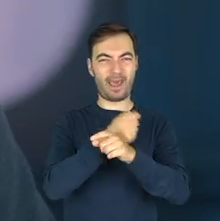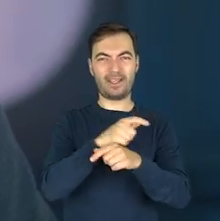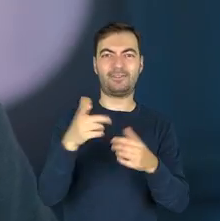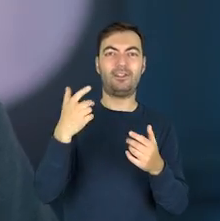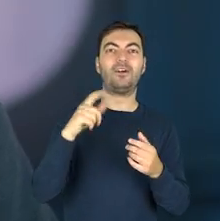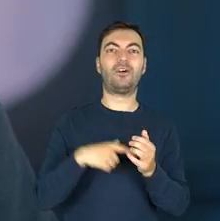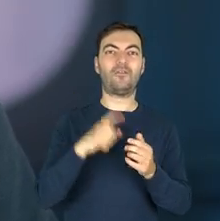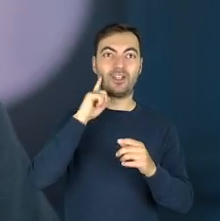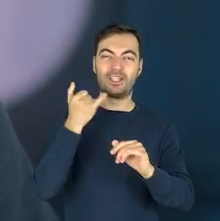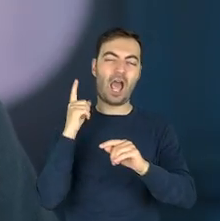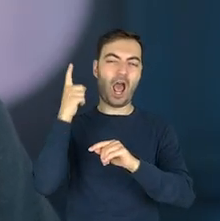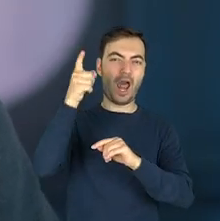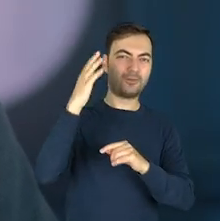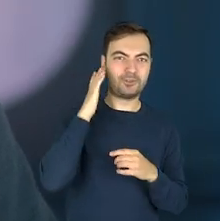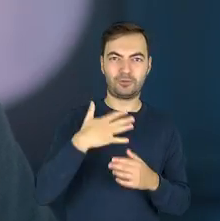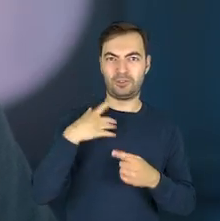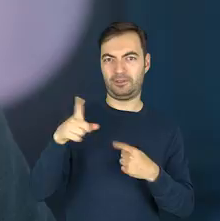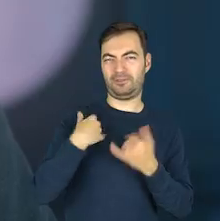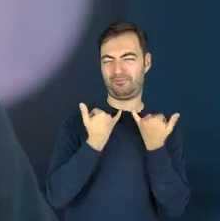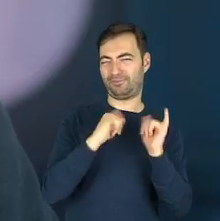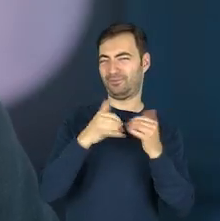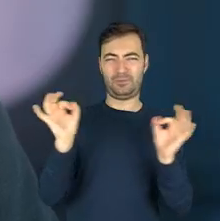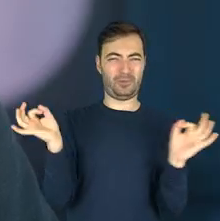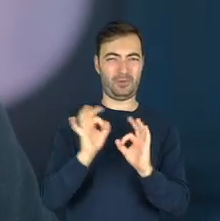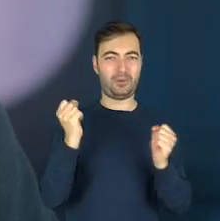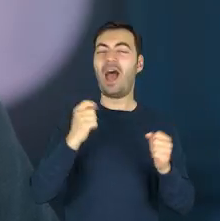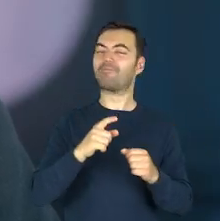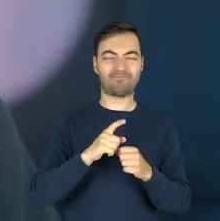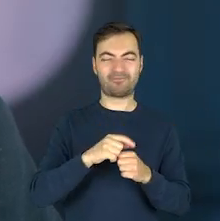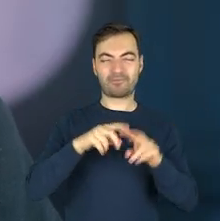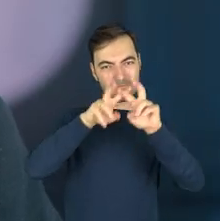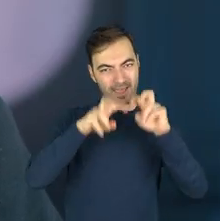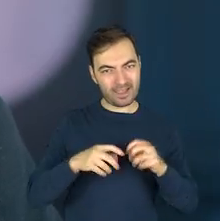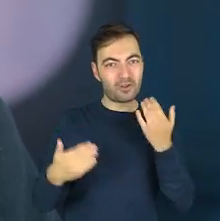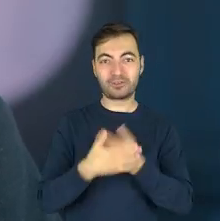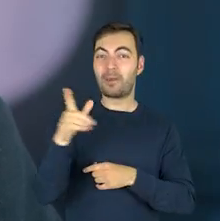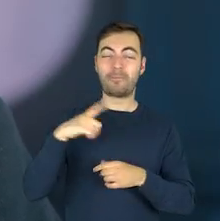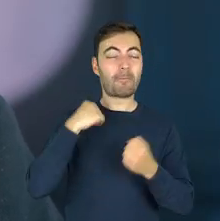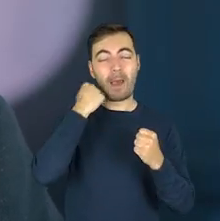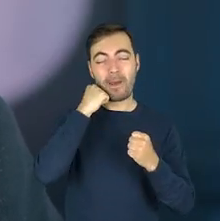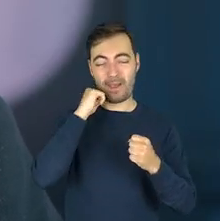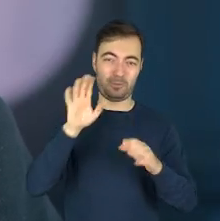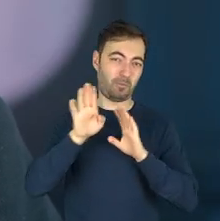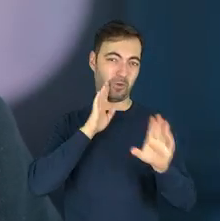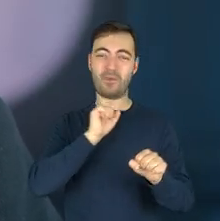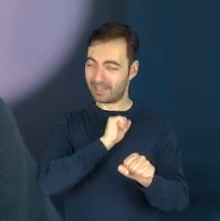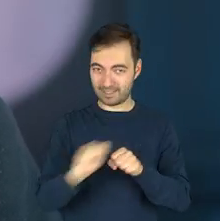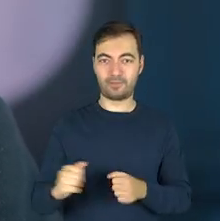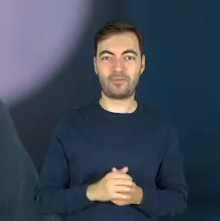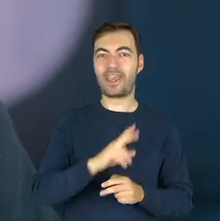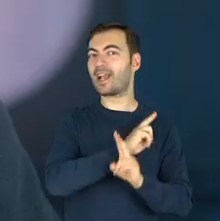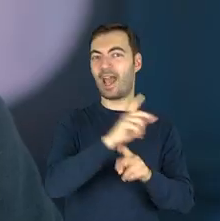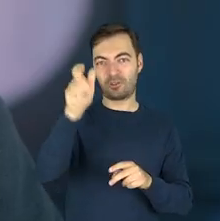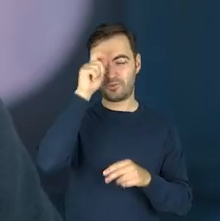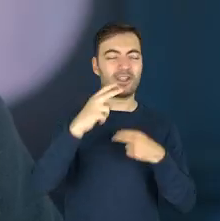odległych kontynentów, są bardzo różni, z badań naukowych wynika, że jesteśmy do siebie bardzo, bardzo podobni. Każdy z nas, niezależnie od